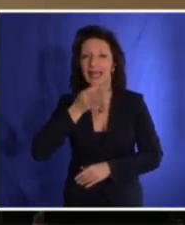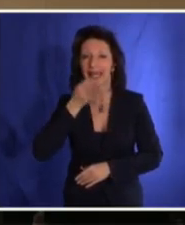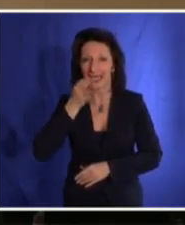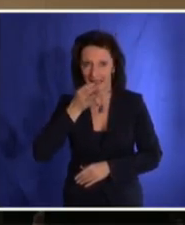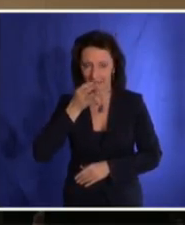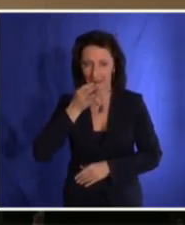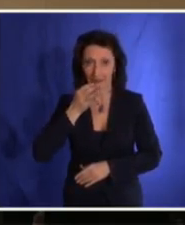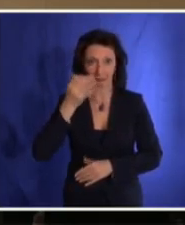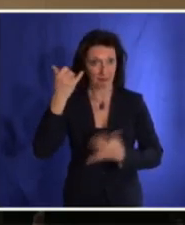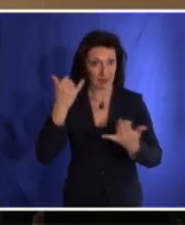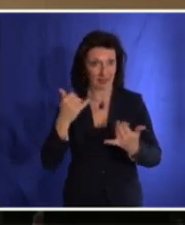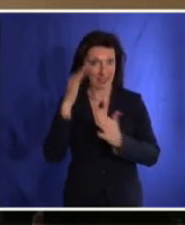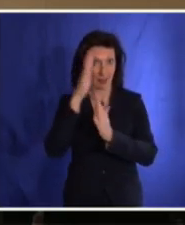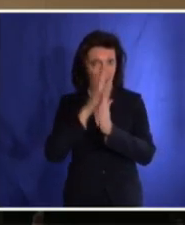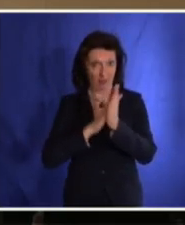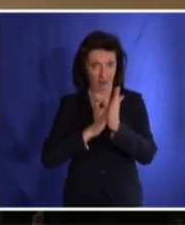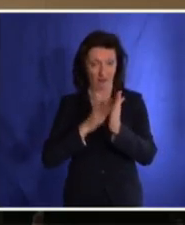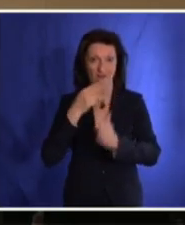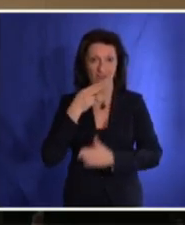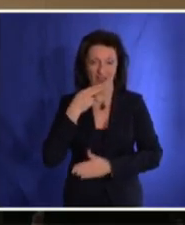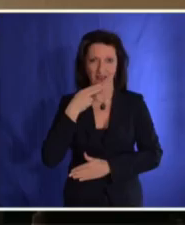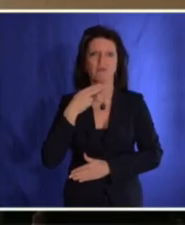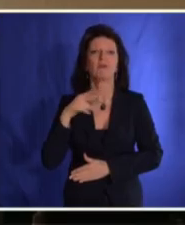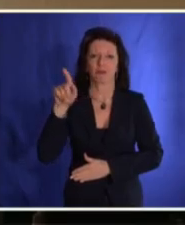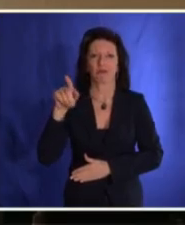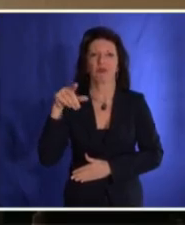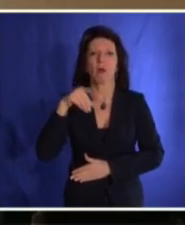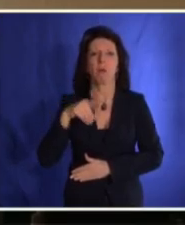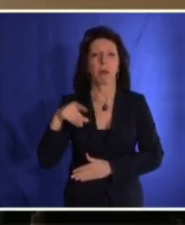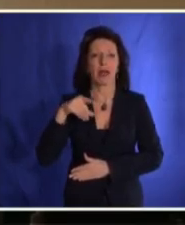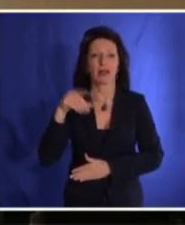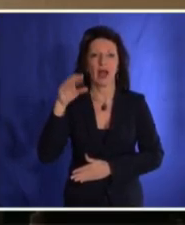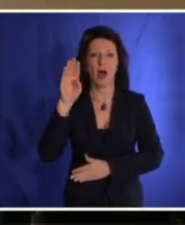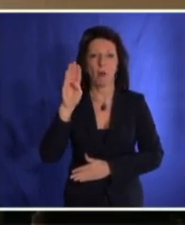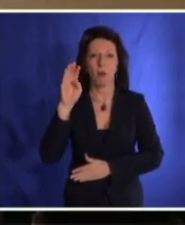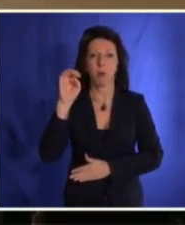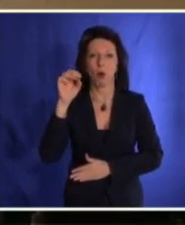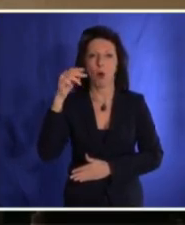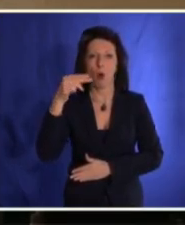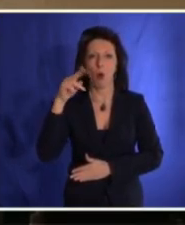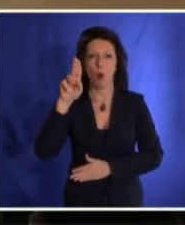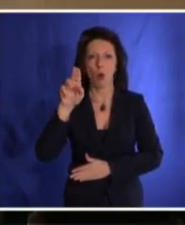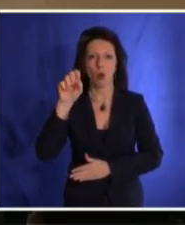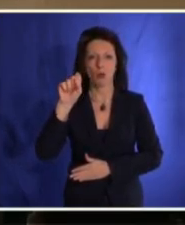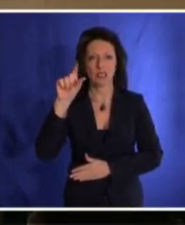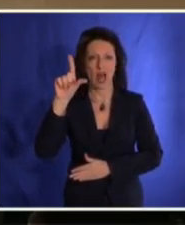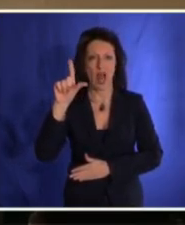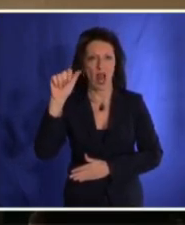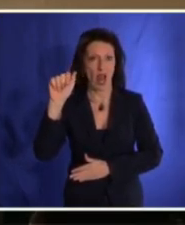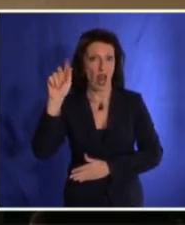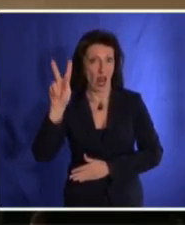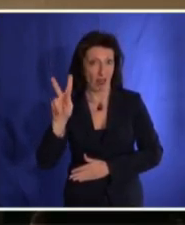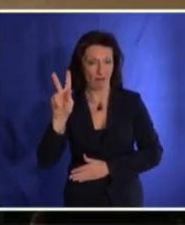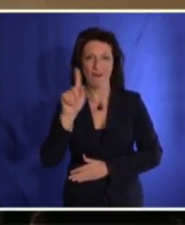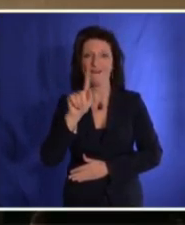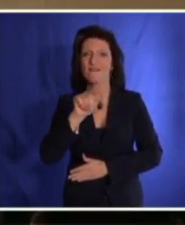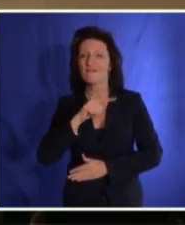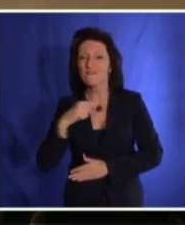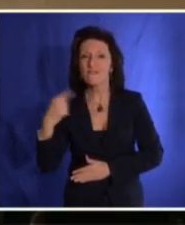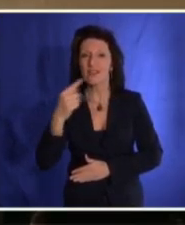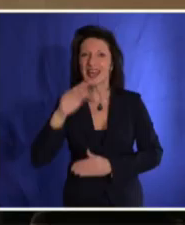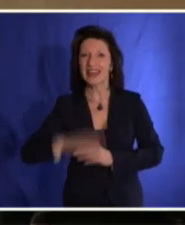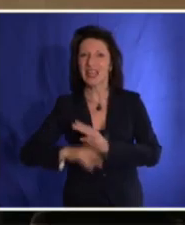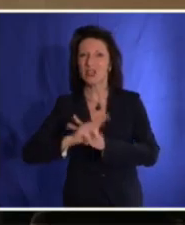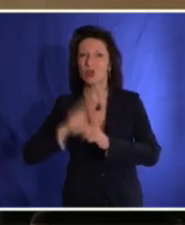Wir starten mit Petra Boslav, der Landesleiterin Wir Niederösterreicherinnen, ÖVP-Frauen, eine